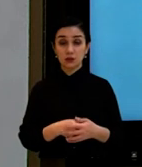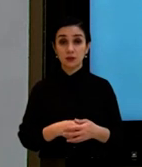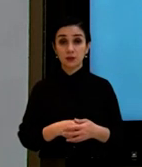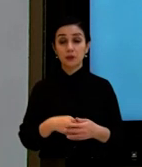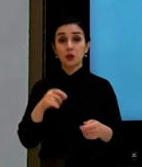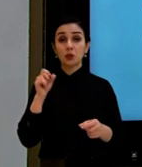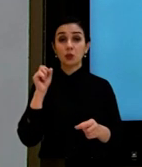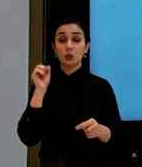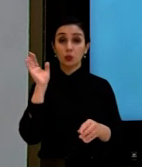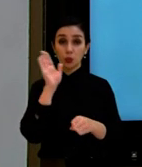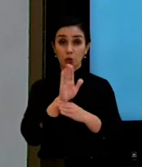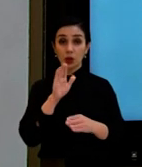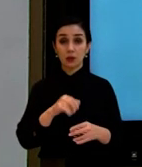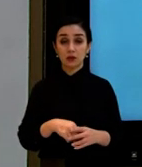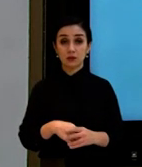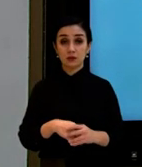buyuraman.